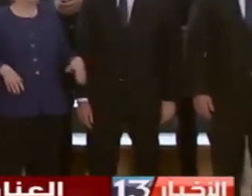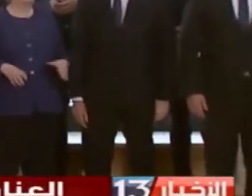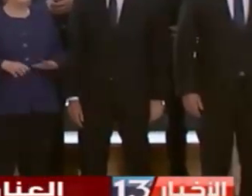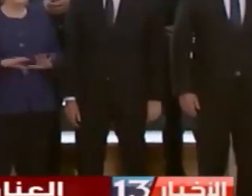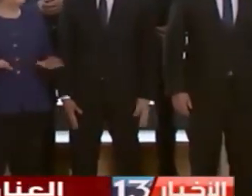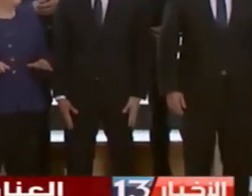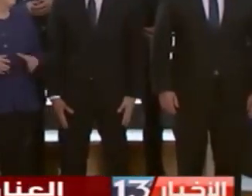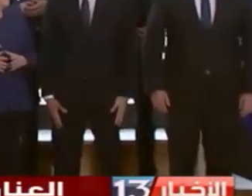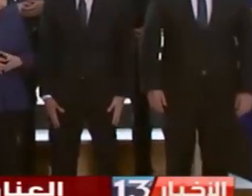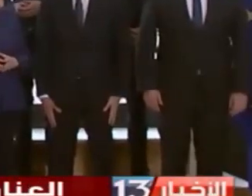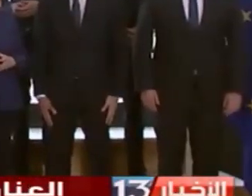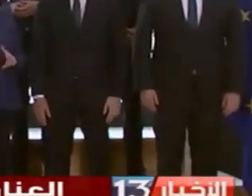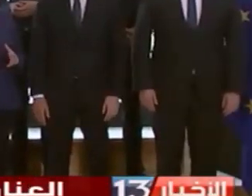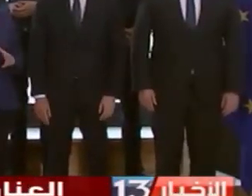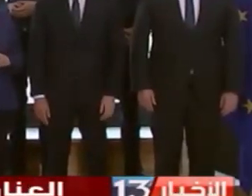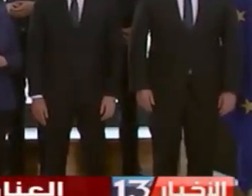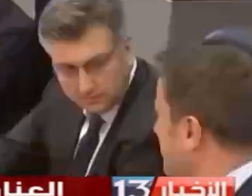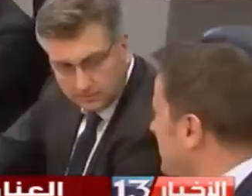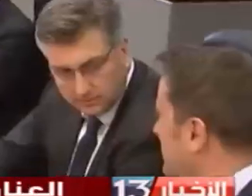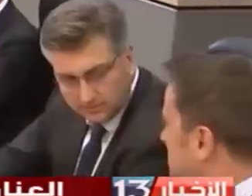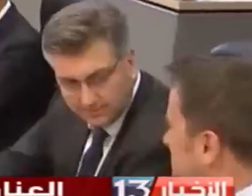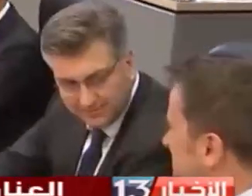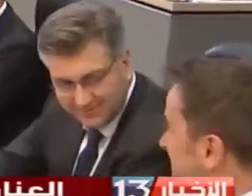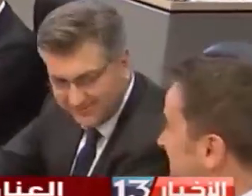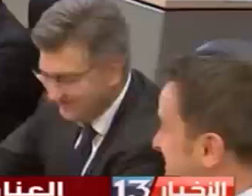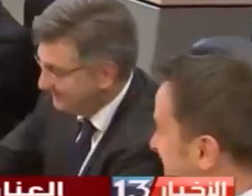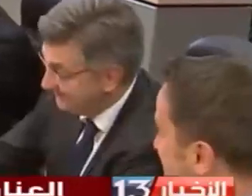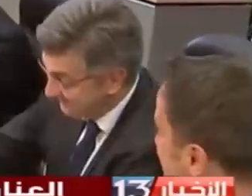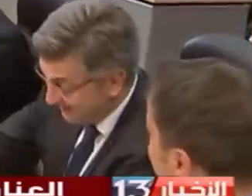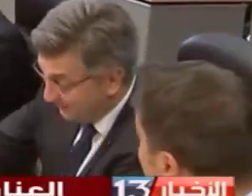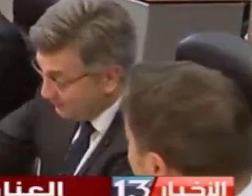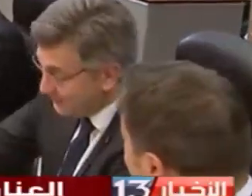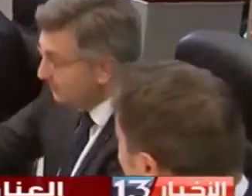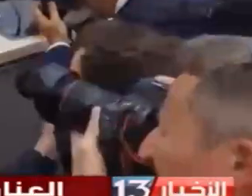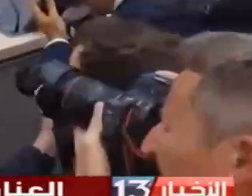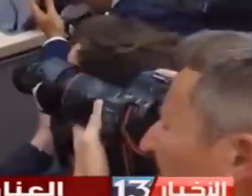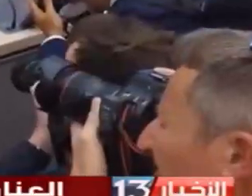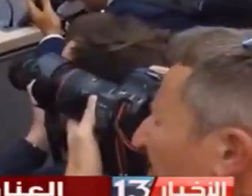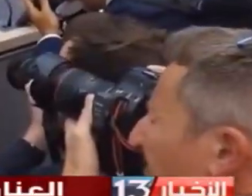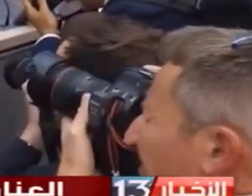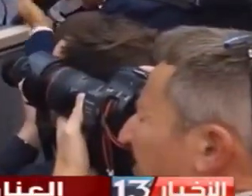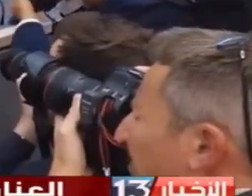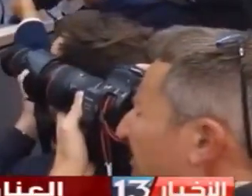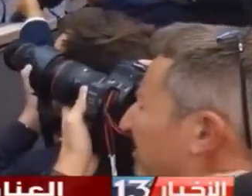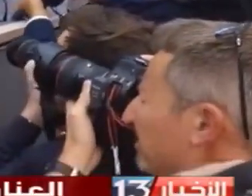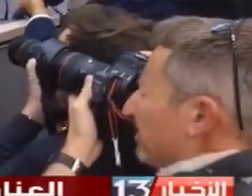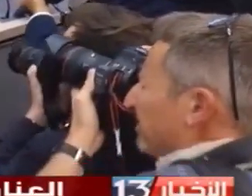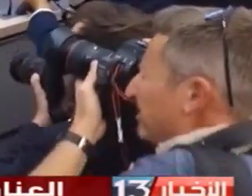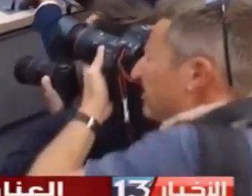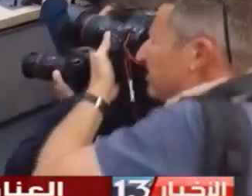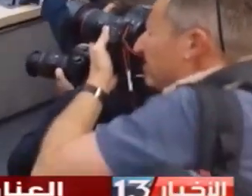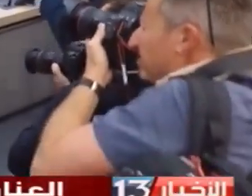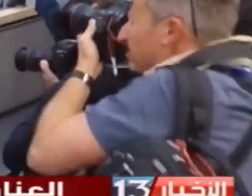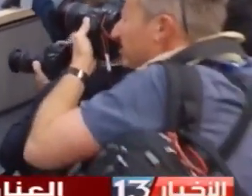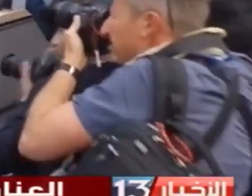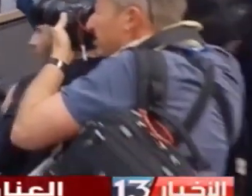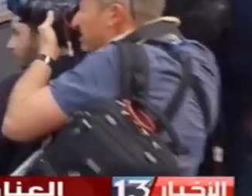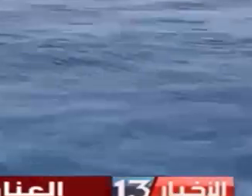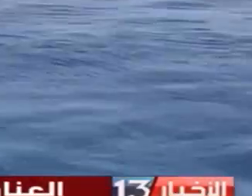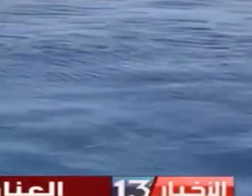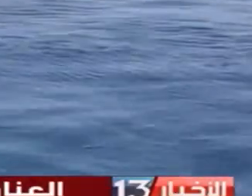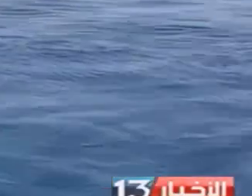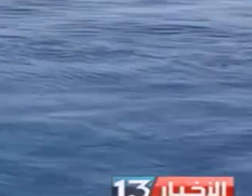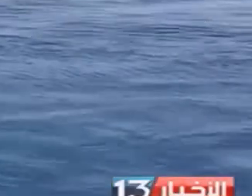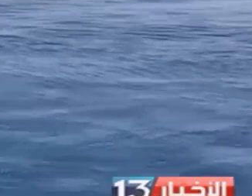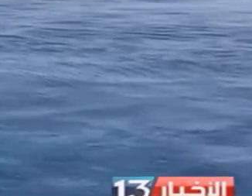الاتحاد الأوروبي يكثف جهوده في مواجهة الهجرة غير النظامية، ويدعو إلى ضخ الأموال في صندوق الائتمان الإفريقي